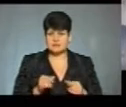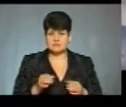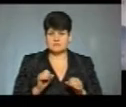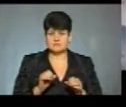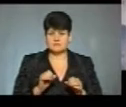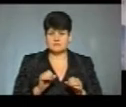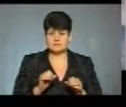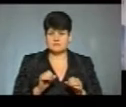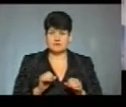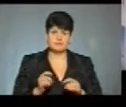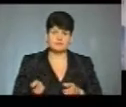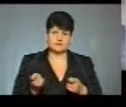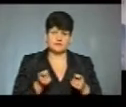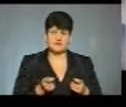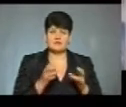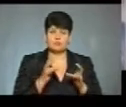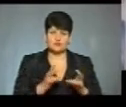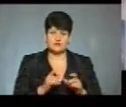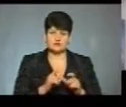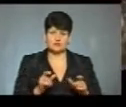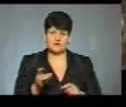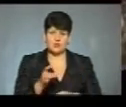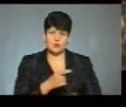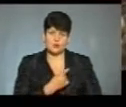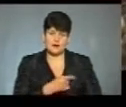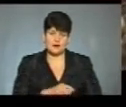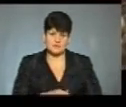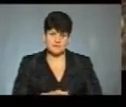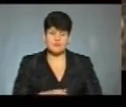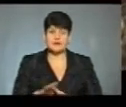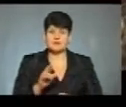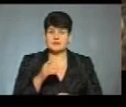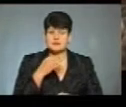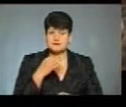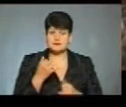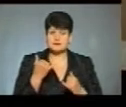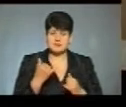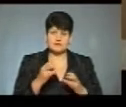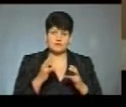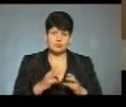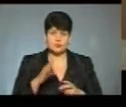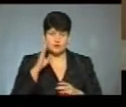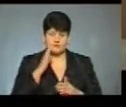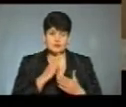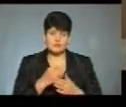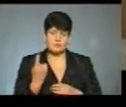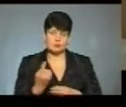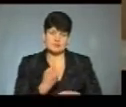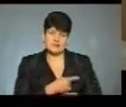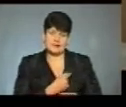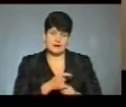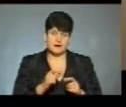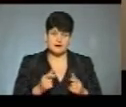доставлені в травматологічний пункт районної лікарні. Як ми повідомляли, зараз травмовані хлопці перебувають в обласній